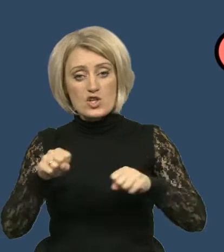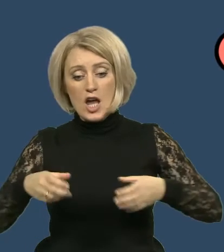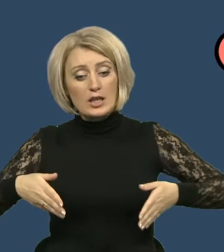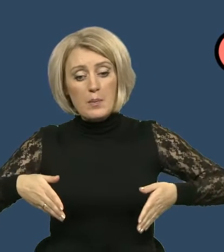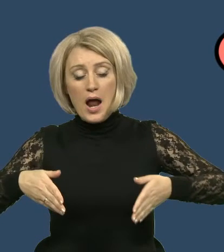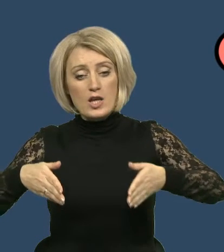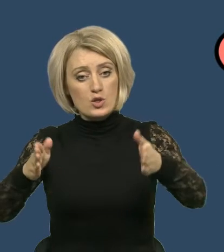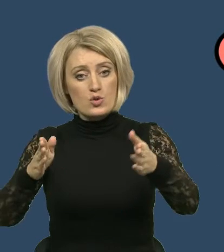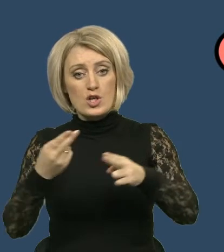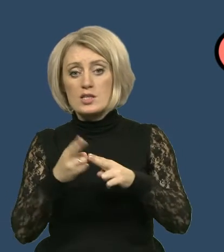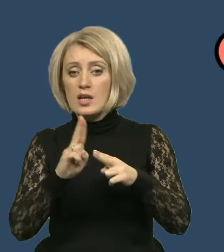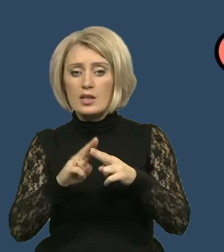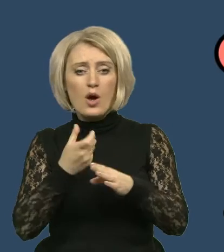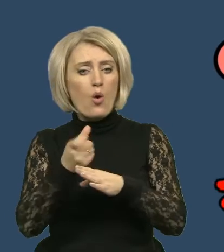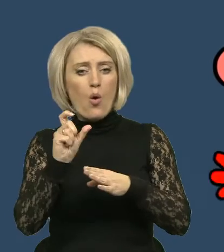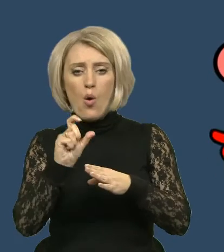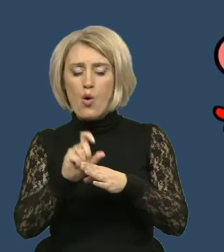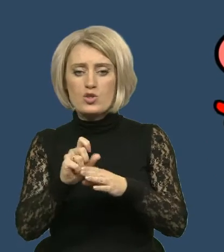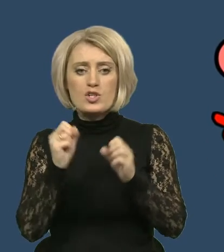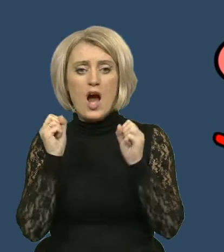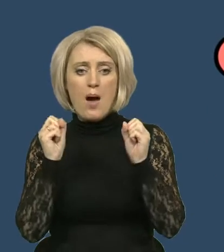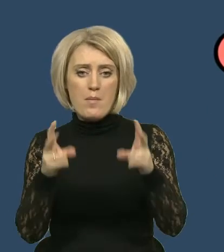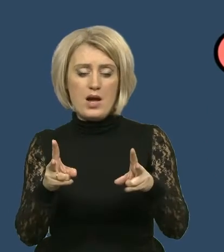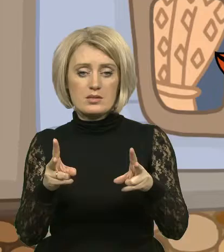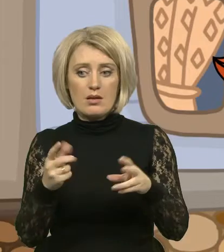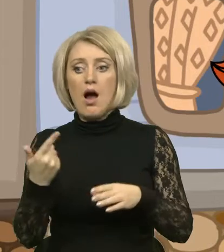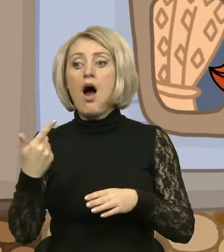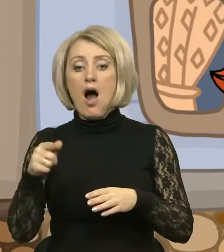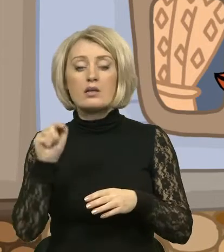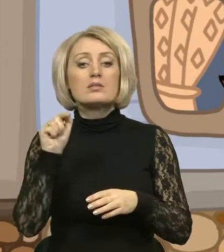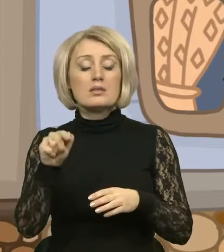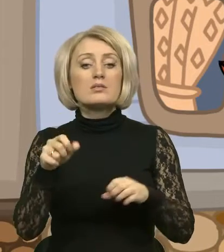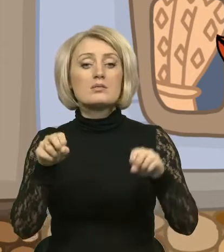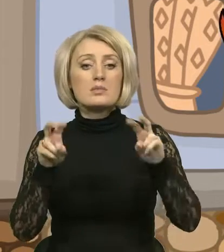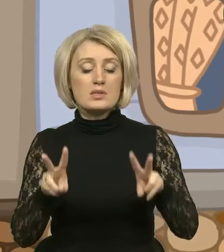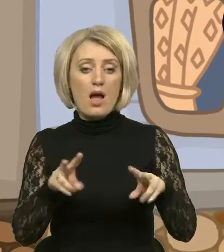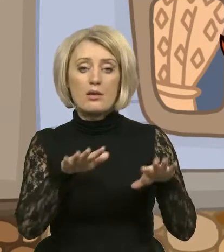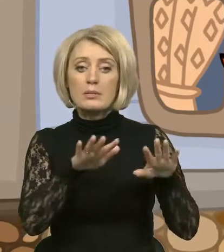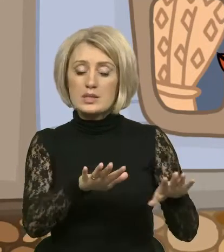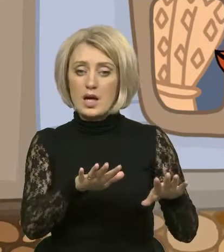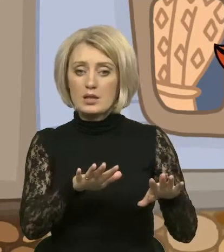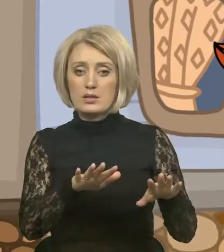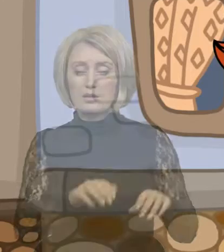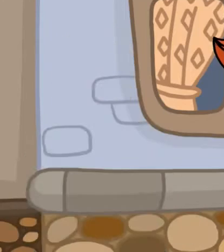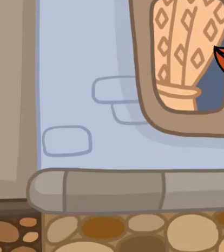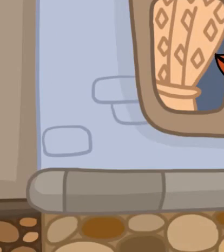на проезжую часть. Это очень опасно. А где эти специальные